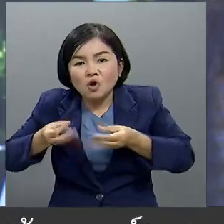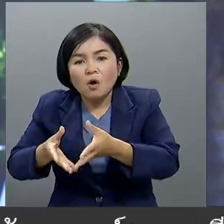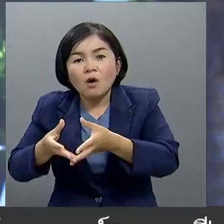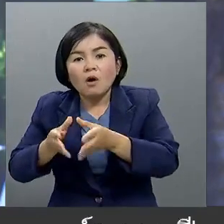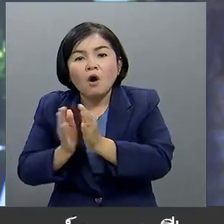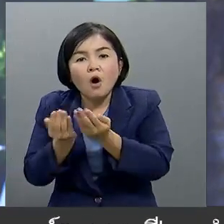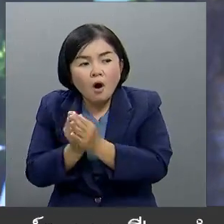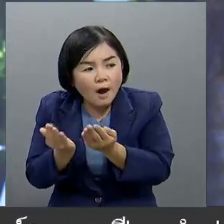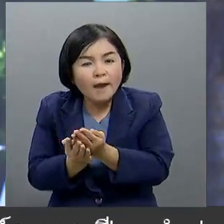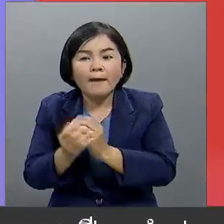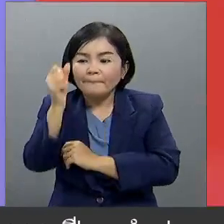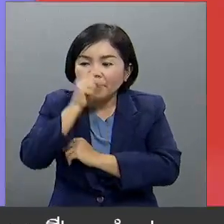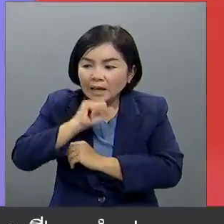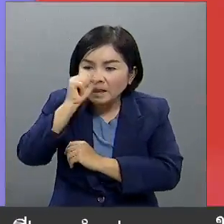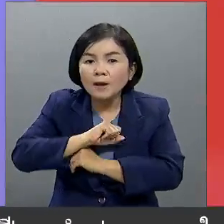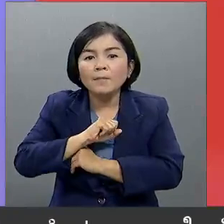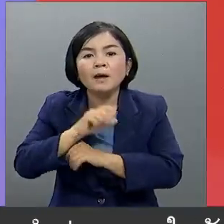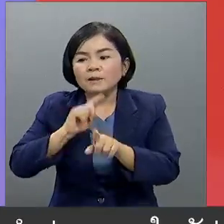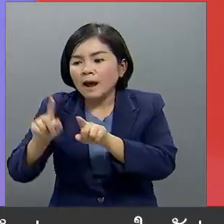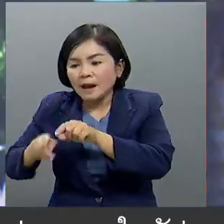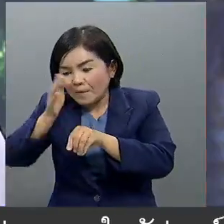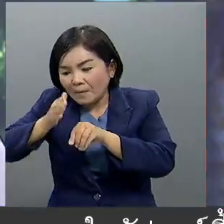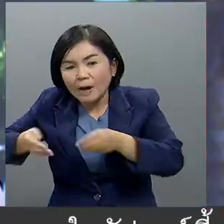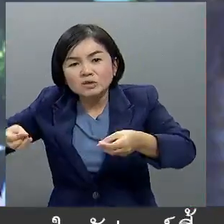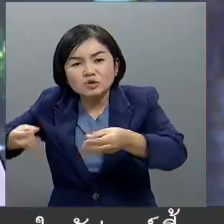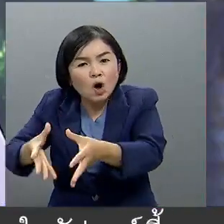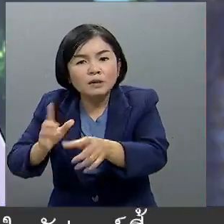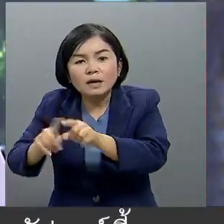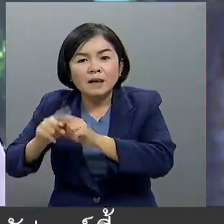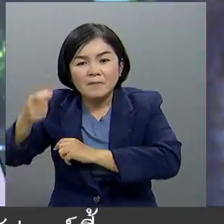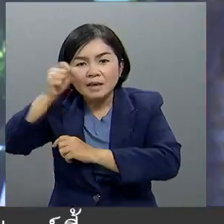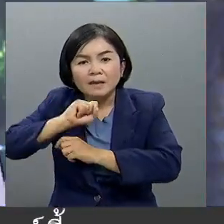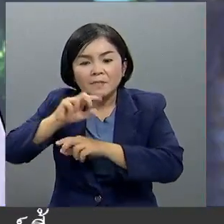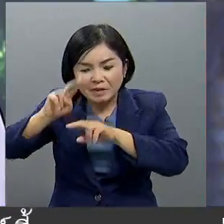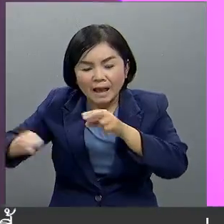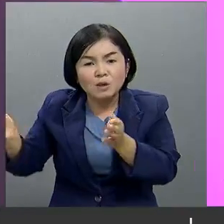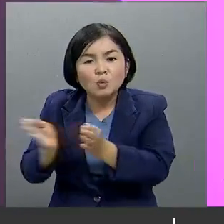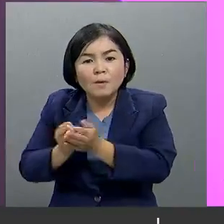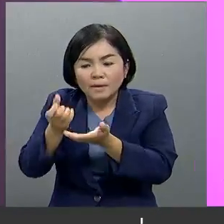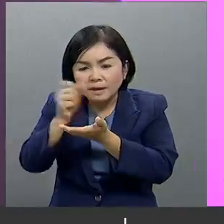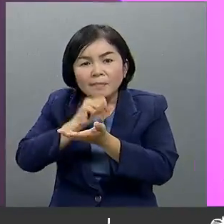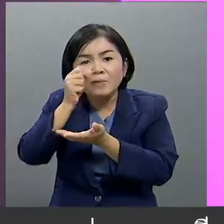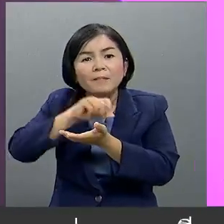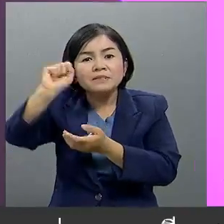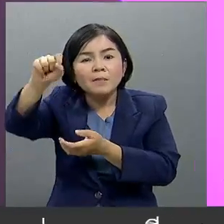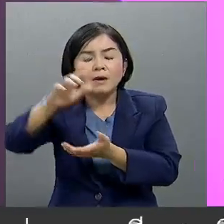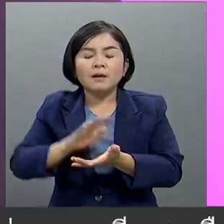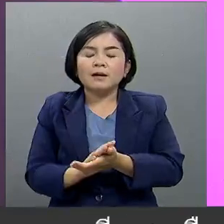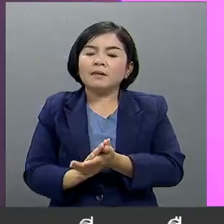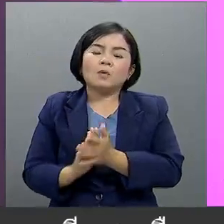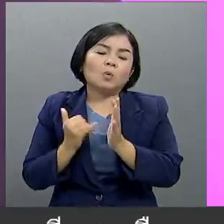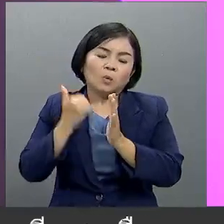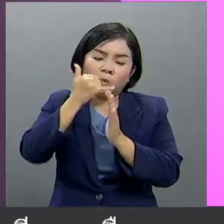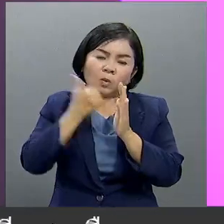มีกุ้ยช่ายด้วยนะ เห็นไ หมแล้วก็มีไอติมกะทิใส่ไข่อ่ะคุณผู้ชม ผมไม่สะดวกไปต่างจังหวัดไงนะฮะ